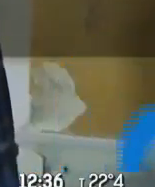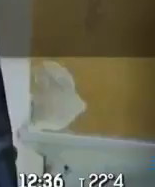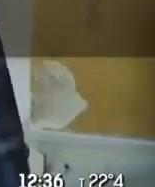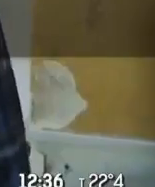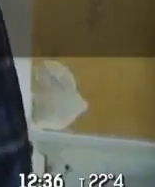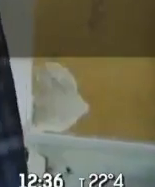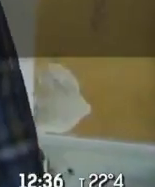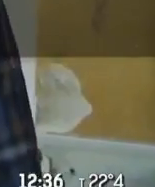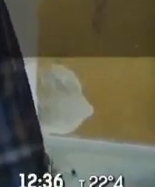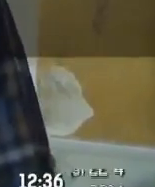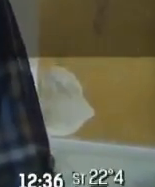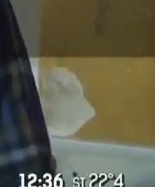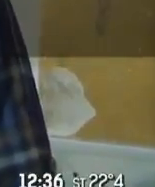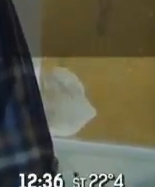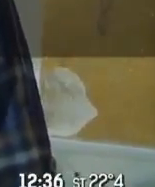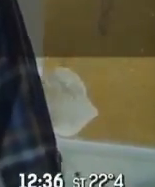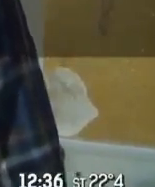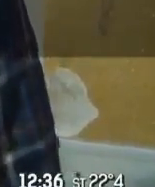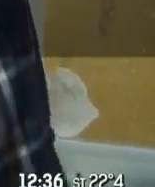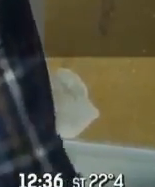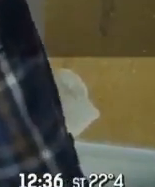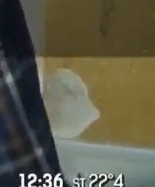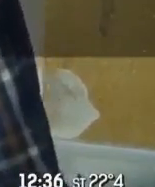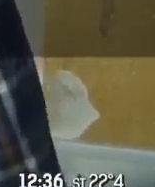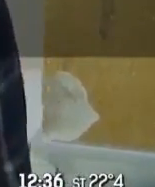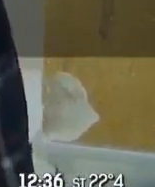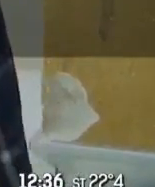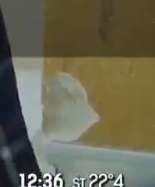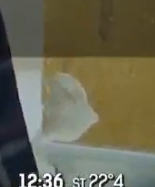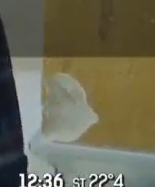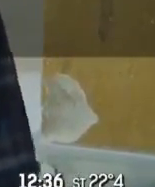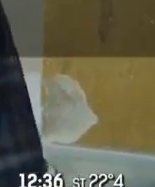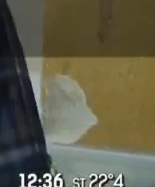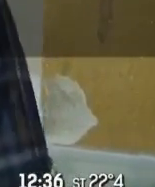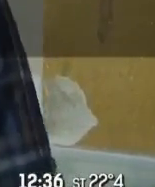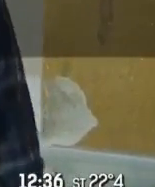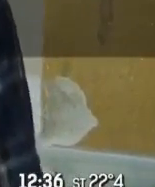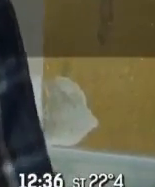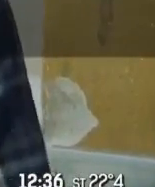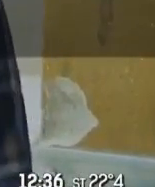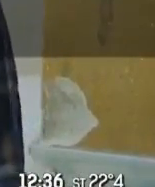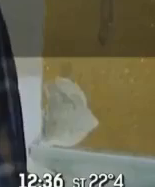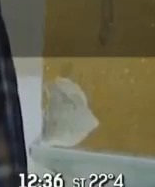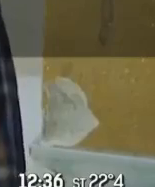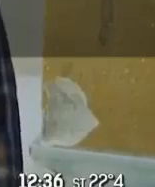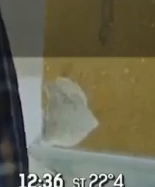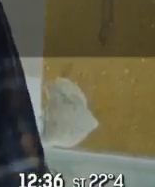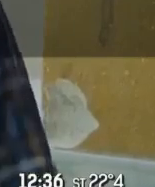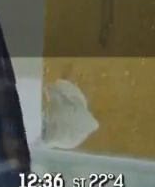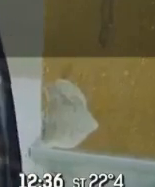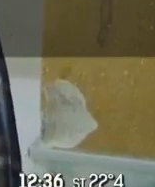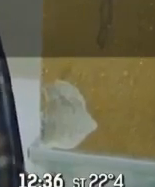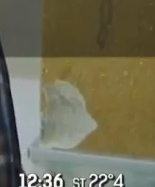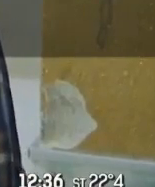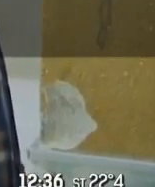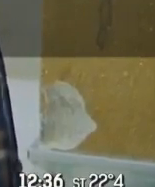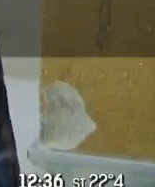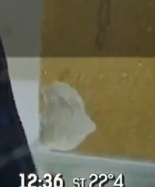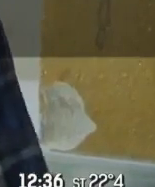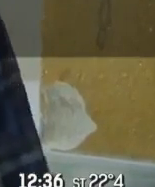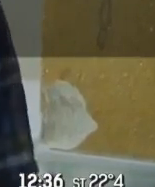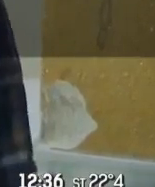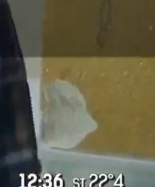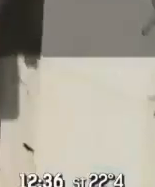نتيجة الأبخرة والدخنة، نتيجة الردم اللي صار ينزل، الحرايق اللي تصير، هن الناس قاعدة بالأقبية،